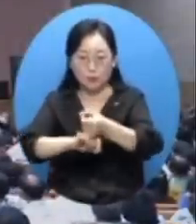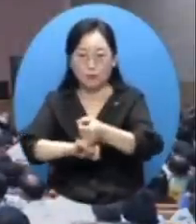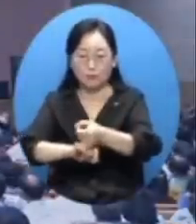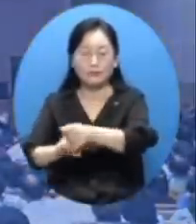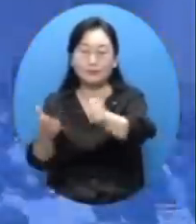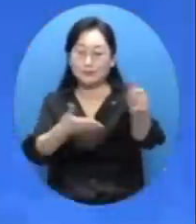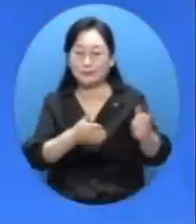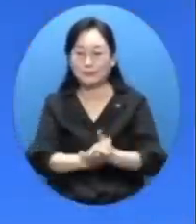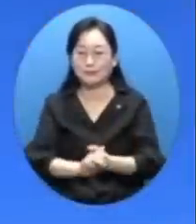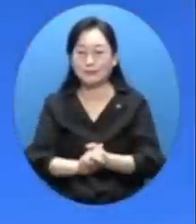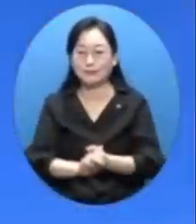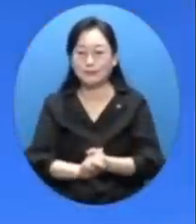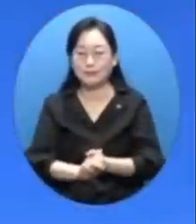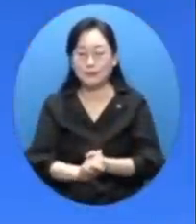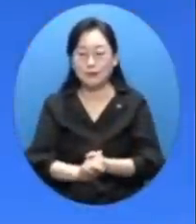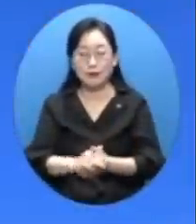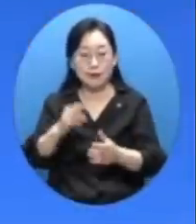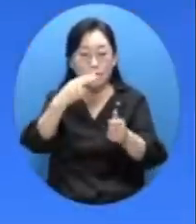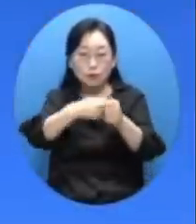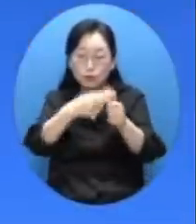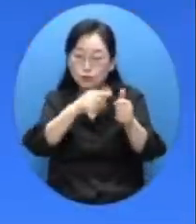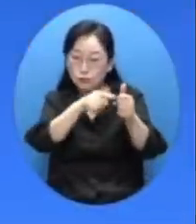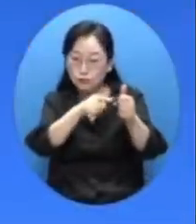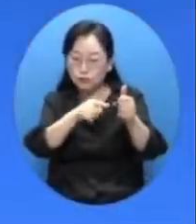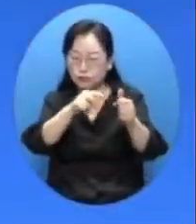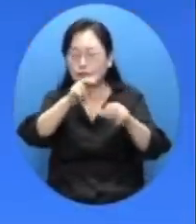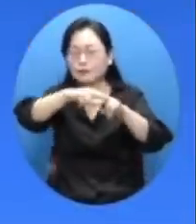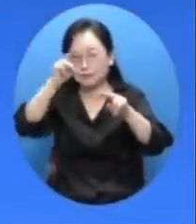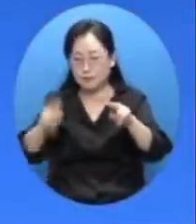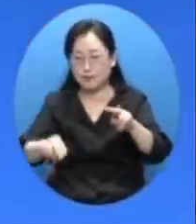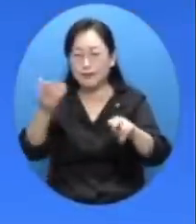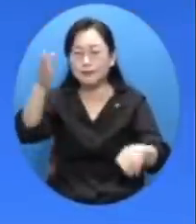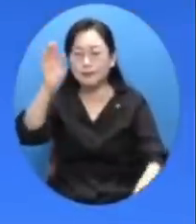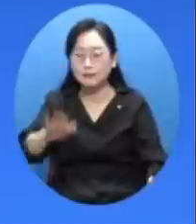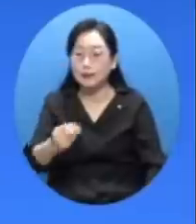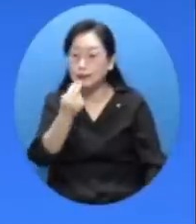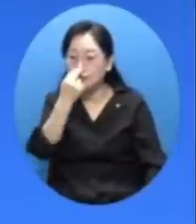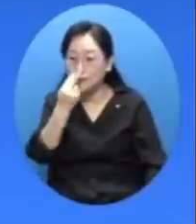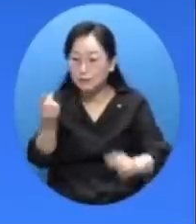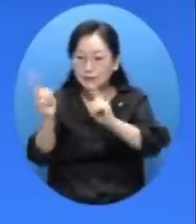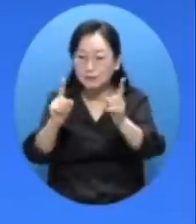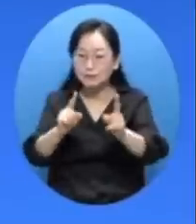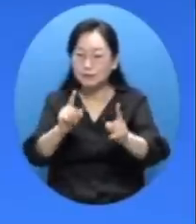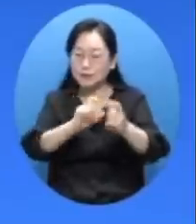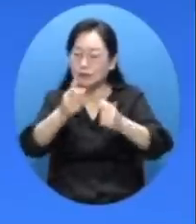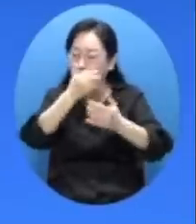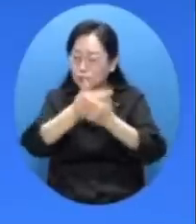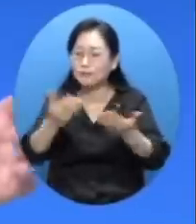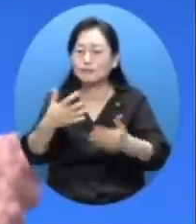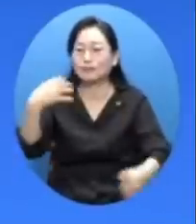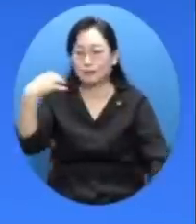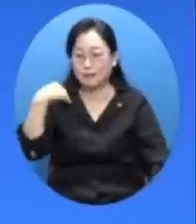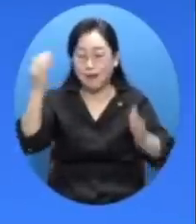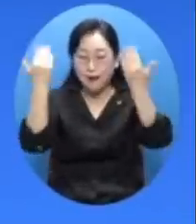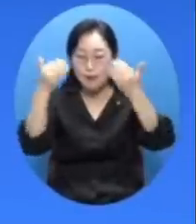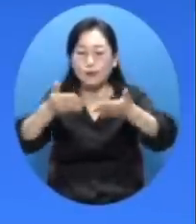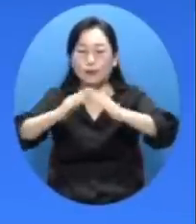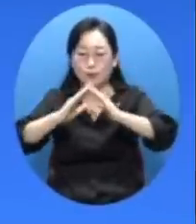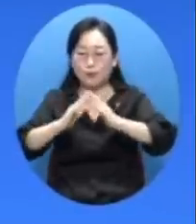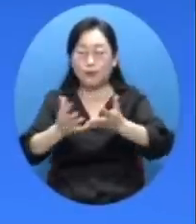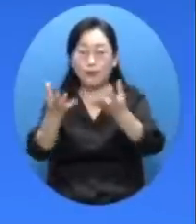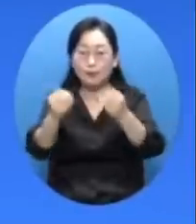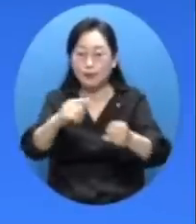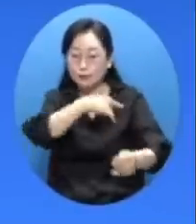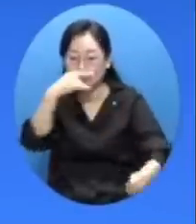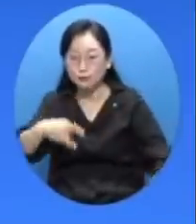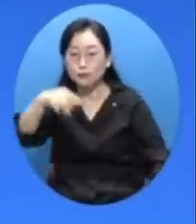바랍니다. 그는 교수라고 하는 귀한 직을 내려놓았지만 생명을 살리는 더 귀한 직분을 주셔서 학교를 세워 가시고 많은